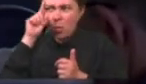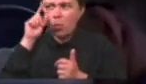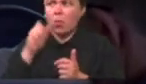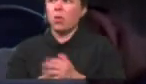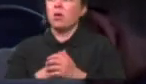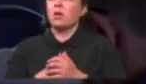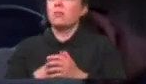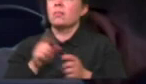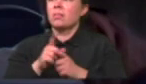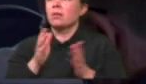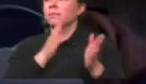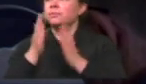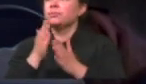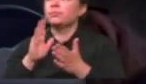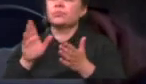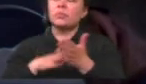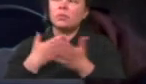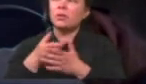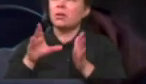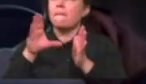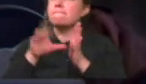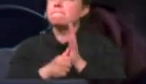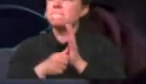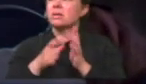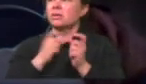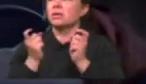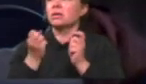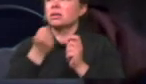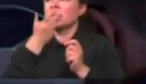Śląsku również kolej nie docierała na przykład do miast, które liczyły